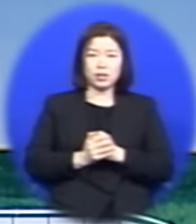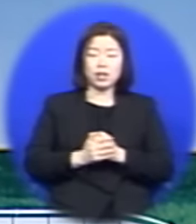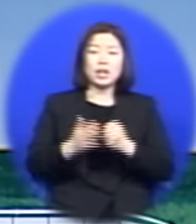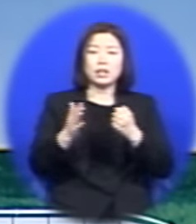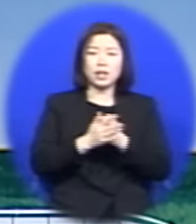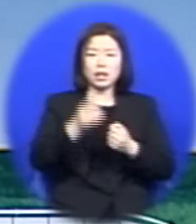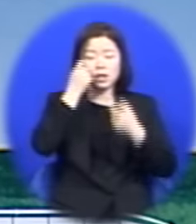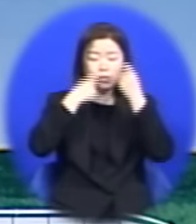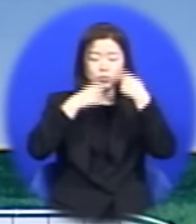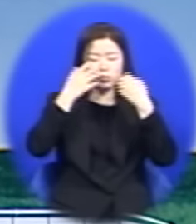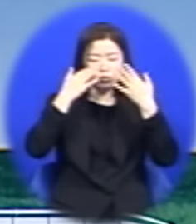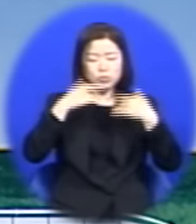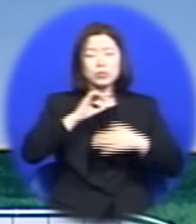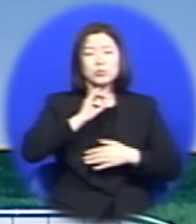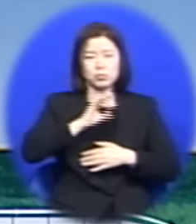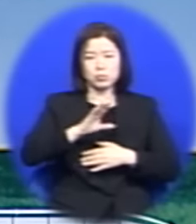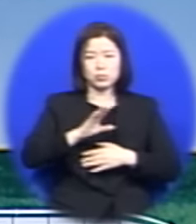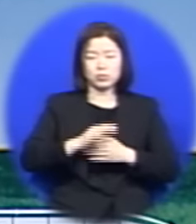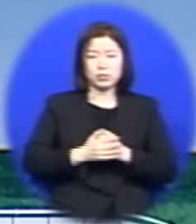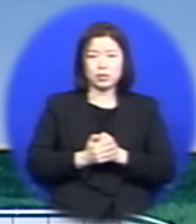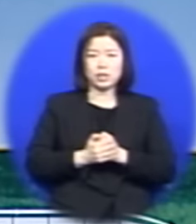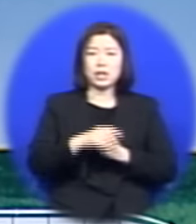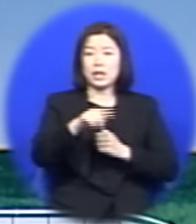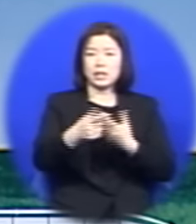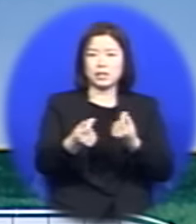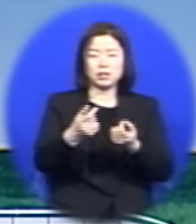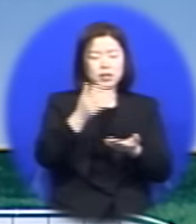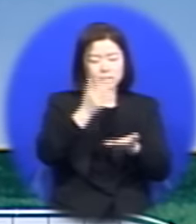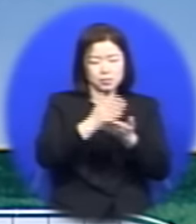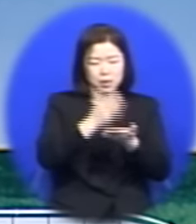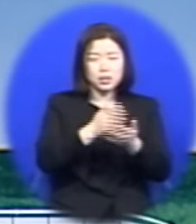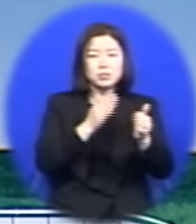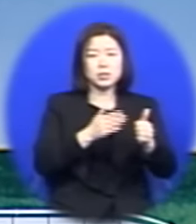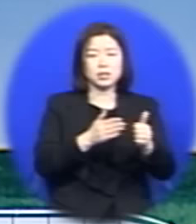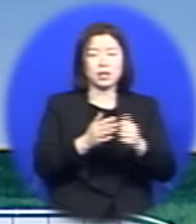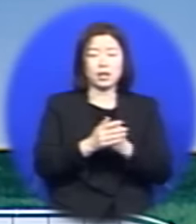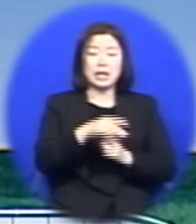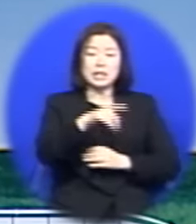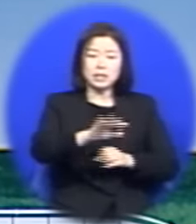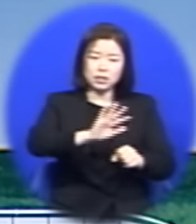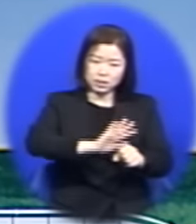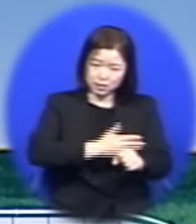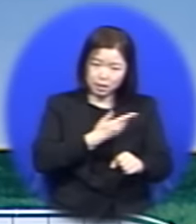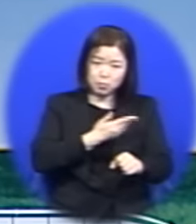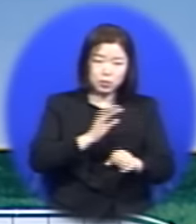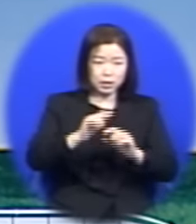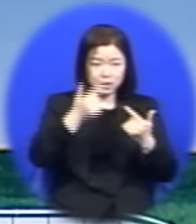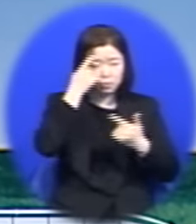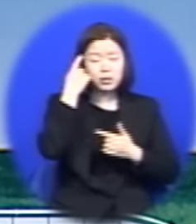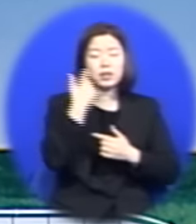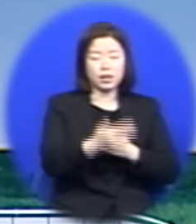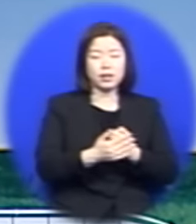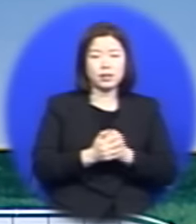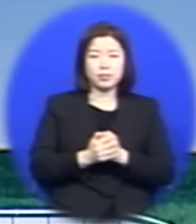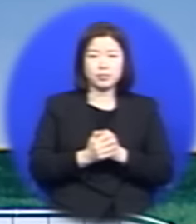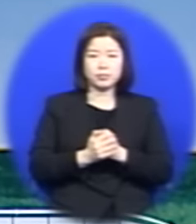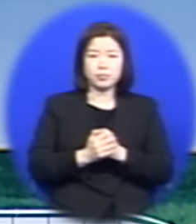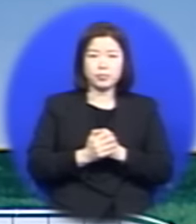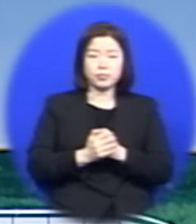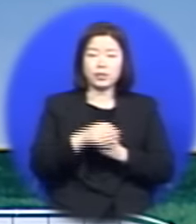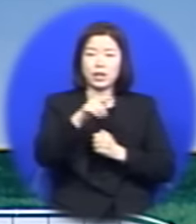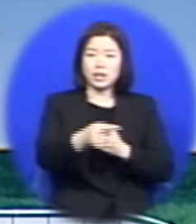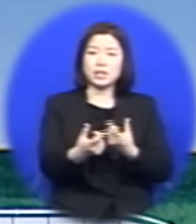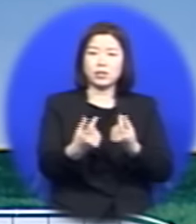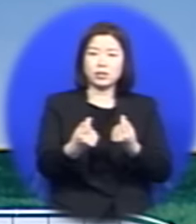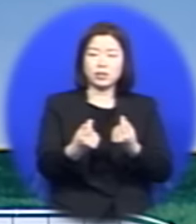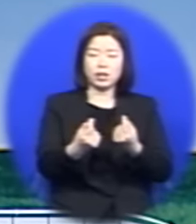그러니 울 수밖에 없는 거죠. 이렇게는 하지 마십시다. 이거는 잘못된 거 아니겠습니까? 그럴